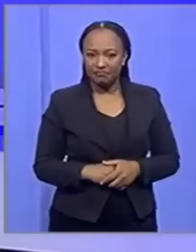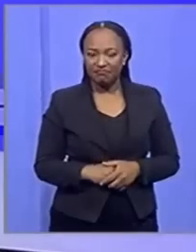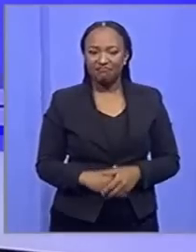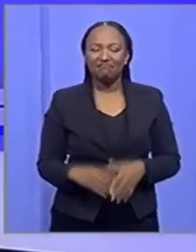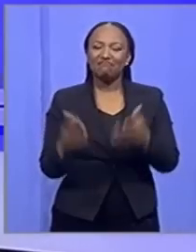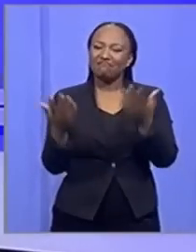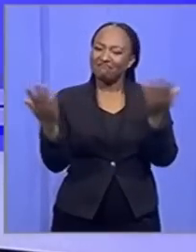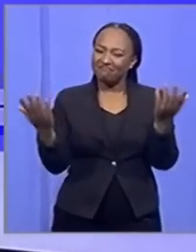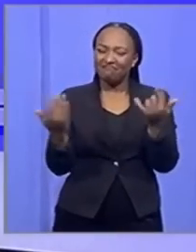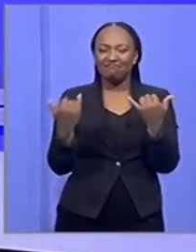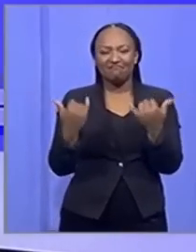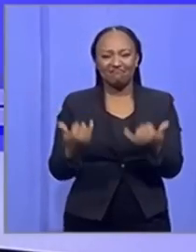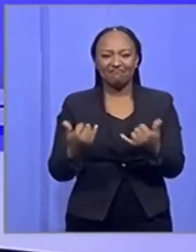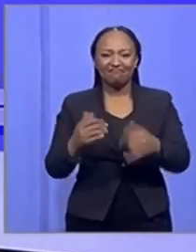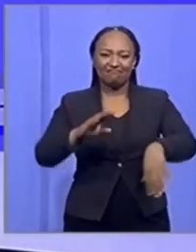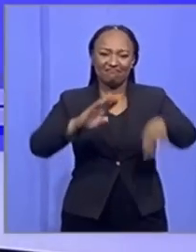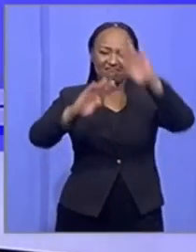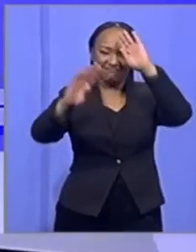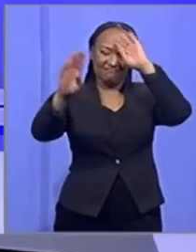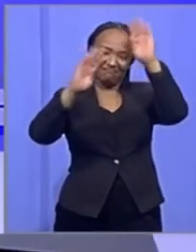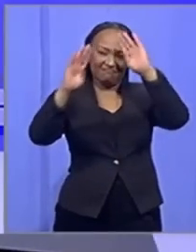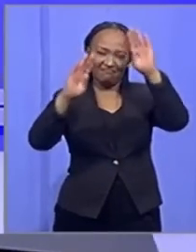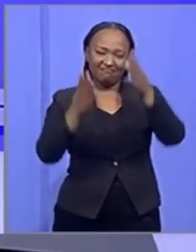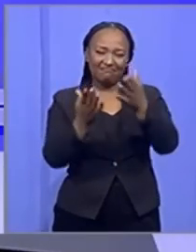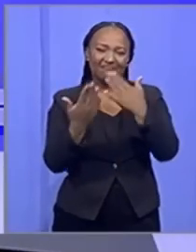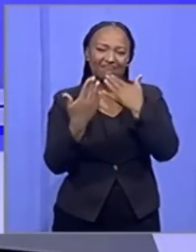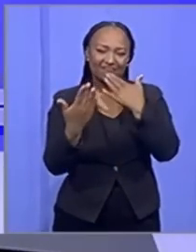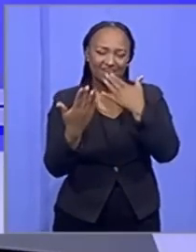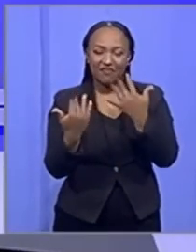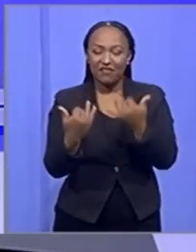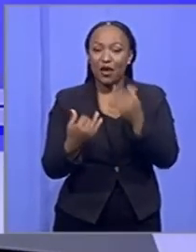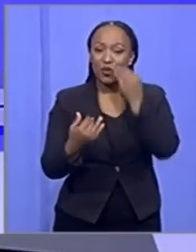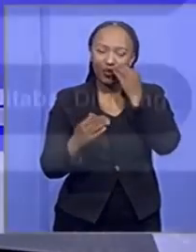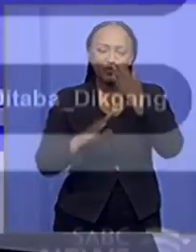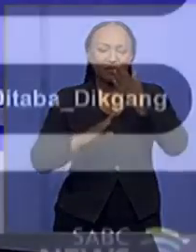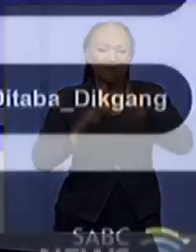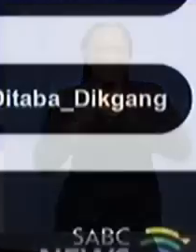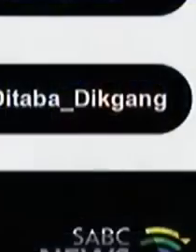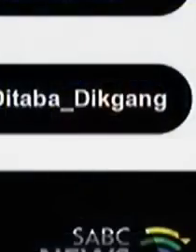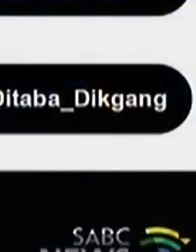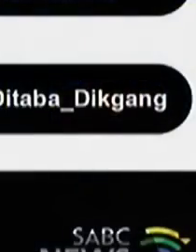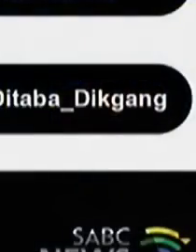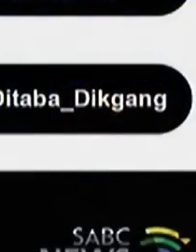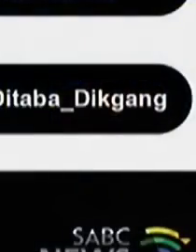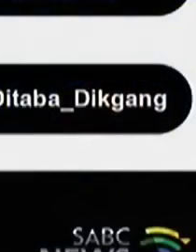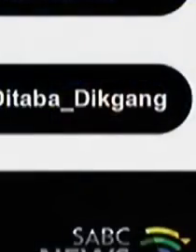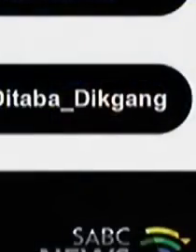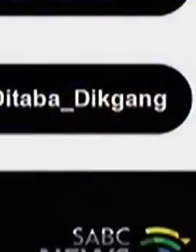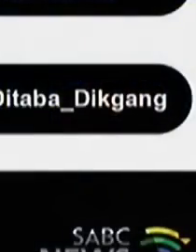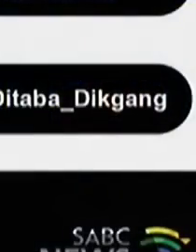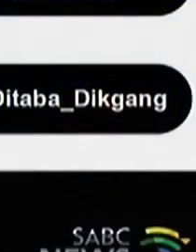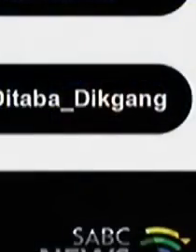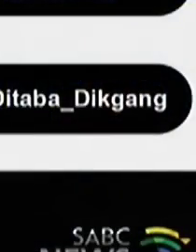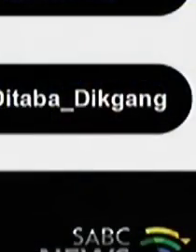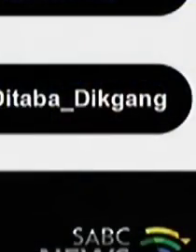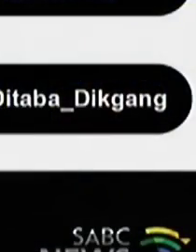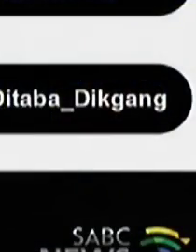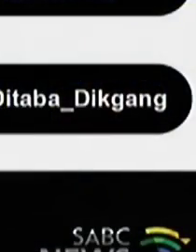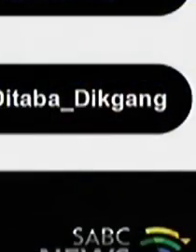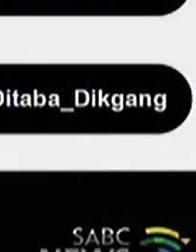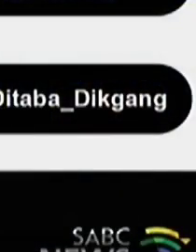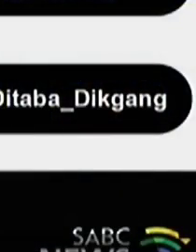Bešong go rialo re kutupung phela ke gona re feditše ditaba tša rena e fela gopola gore ditaba tša rena di a hwetšagala go app ya rena ya SABC Plus